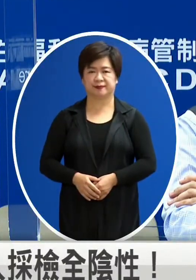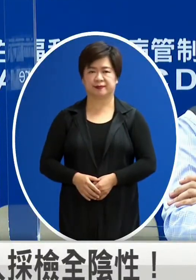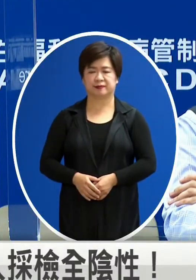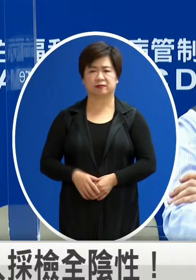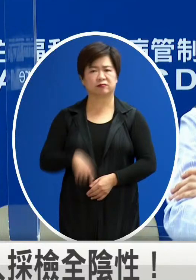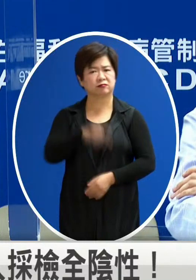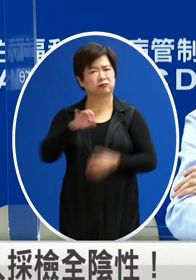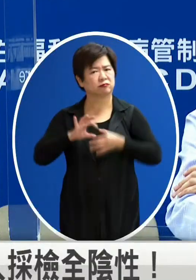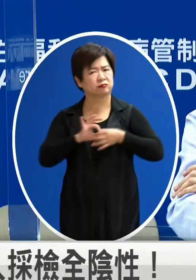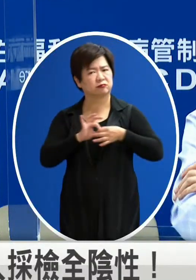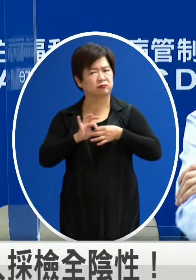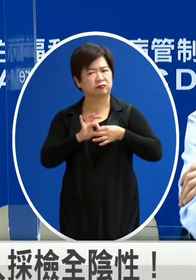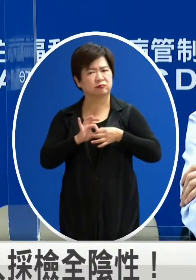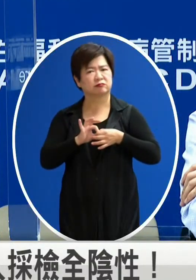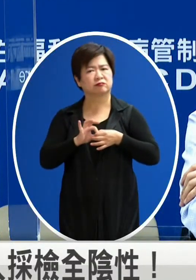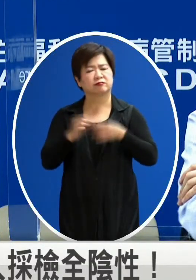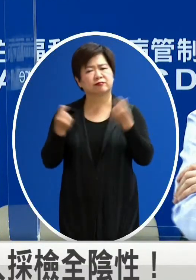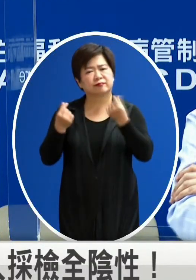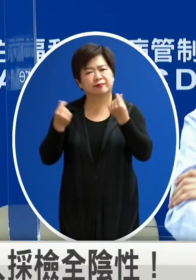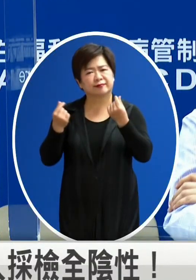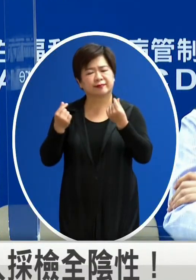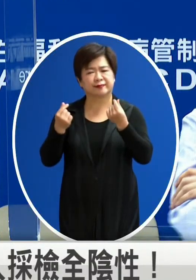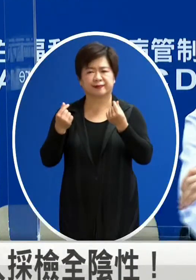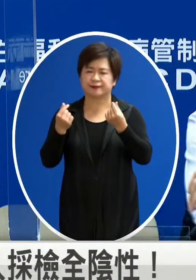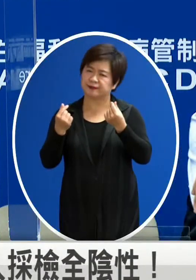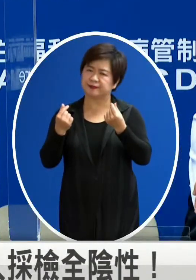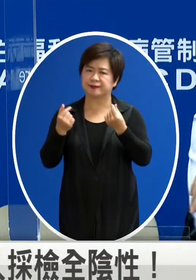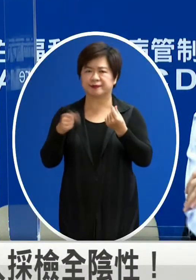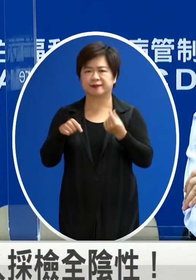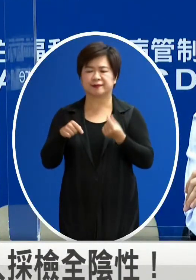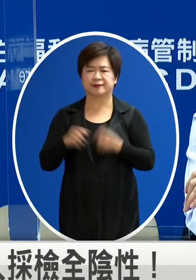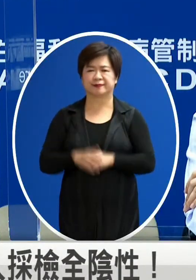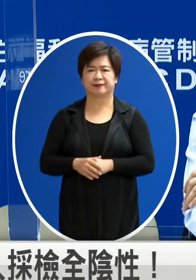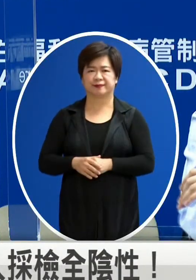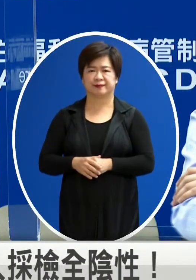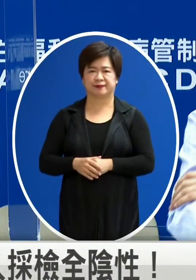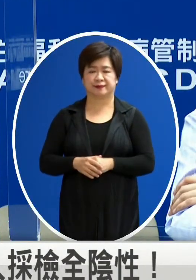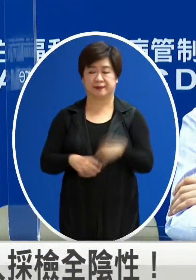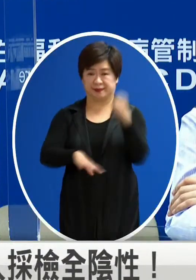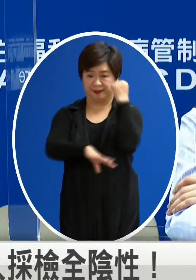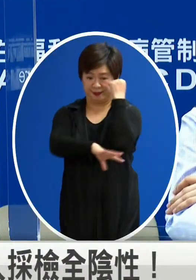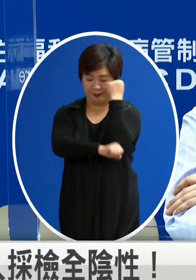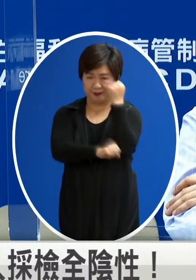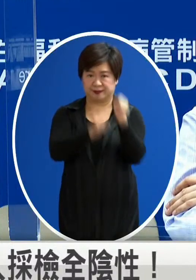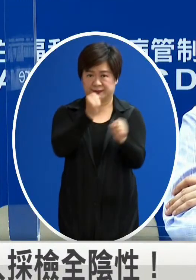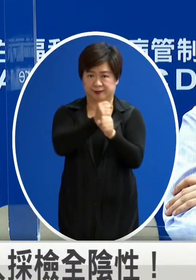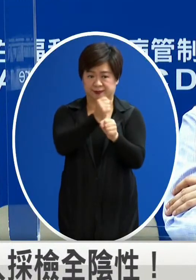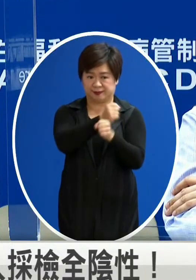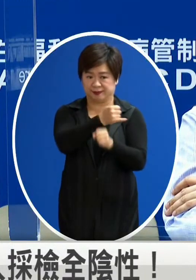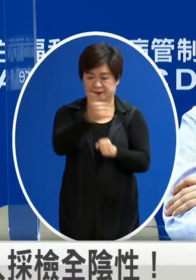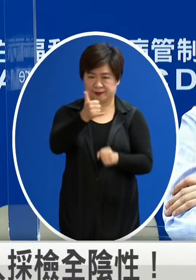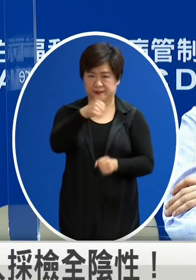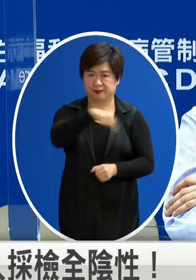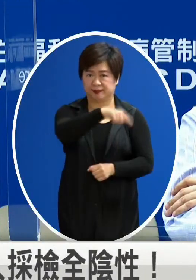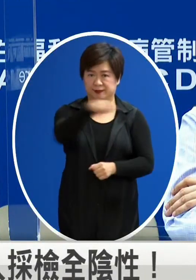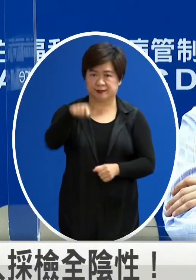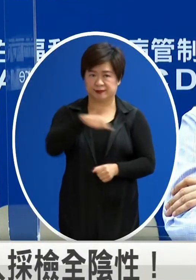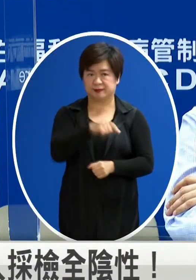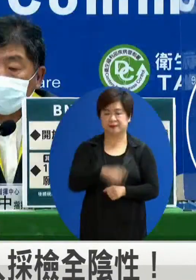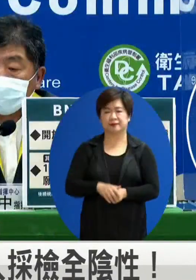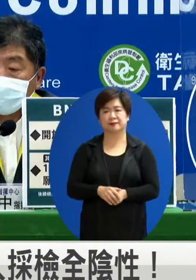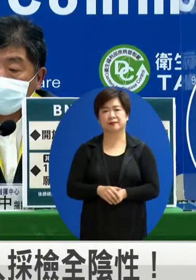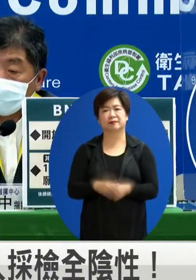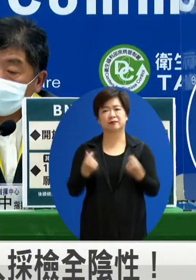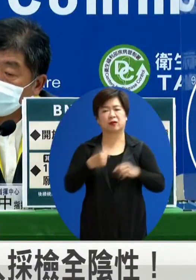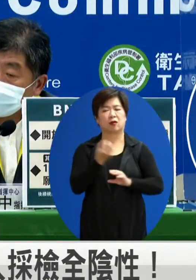最关心的还是对于我们的应该不是在我们这个基层的工作者了，相关的救